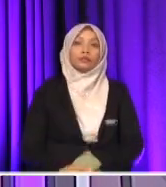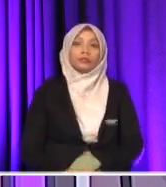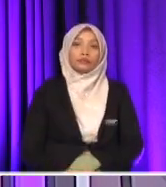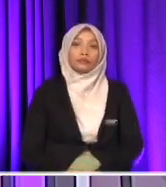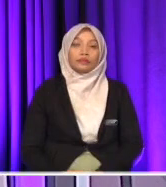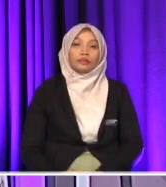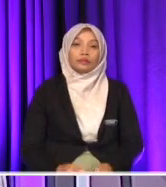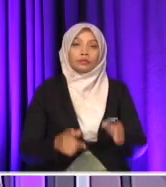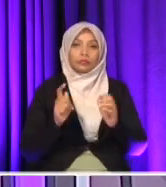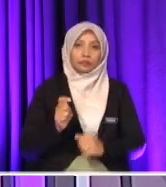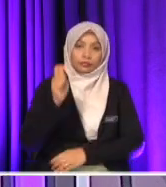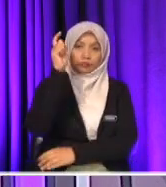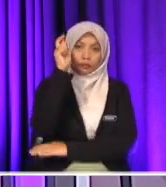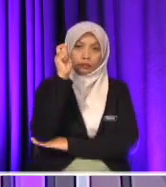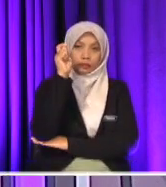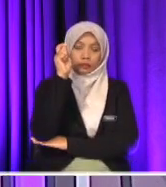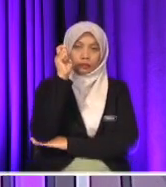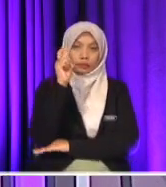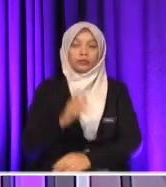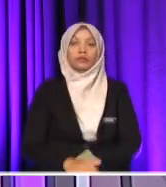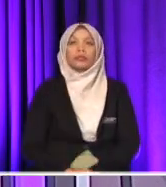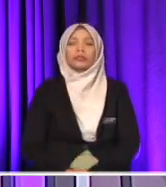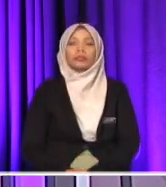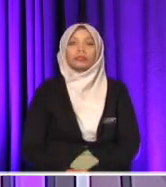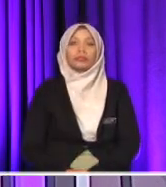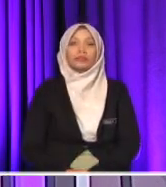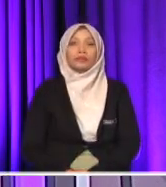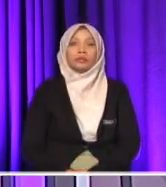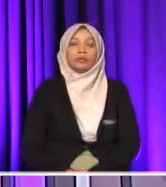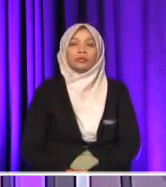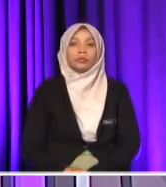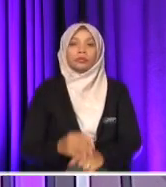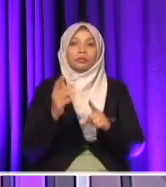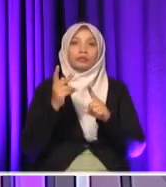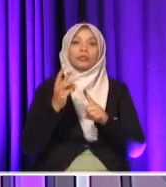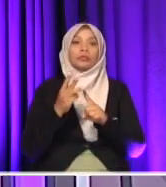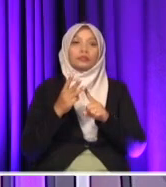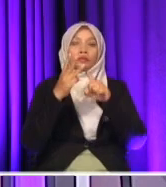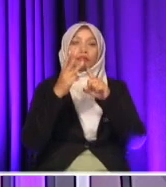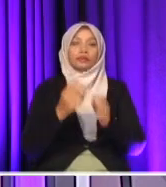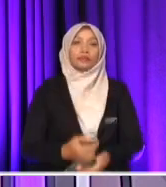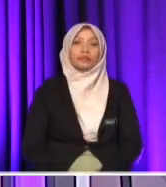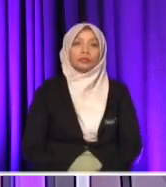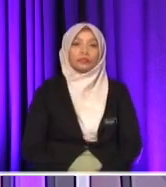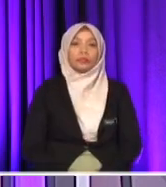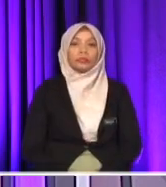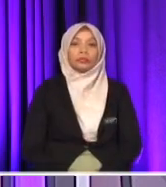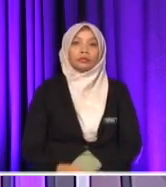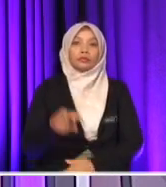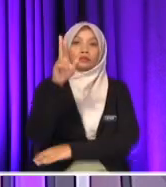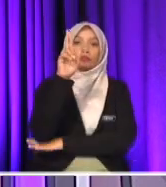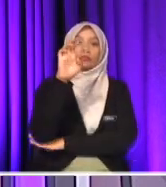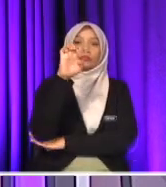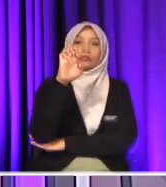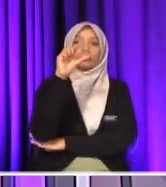okey, yang menegak, paksi menegak ni akan mewakili apa? Mewakili apa? Okey, kalau ini adalah regangan, so dia